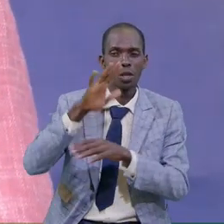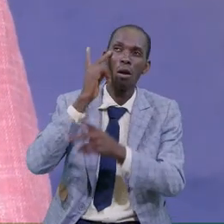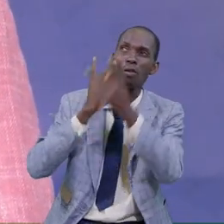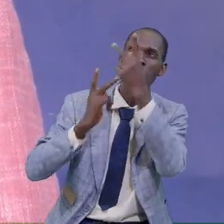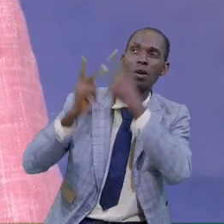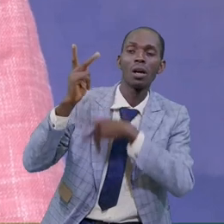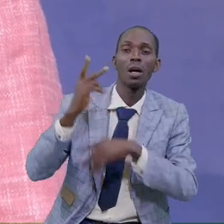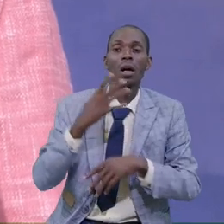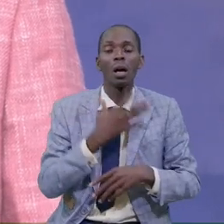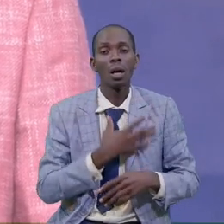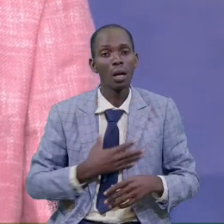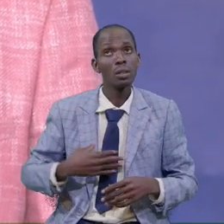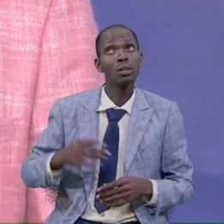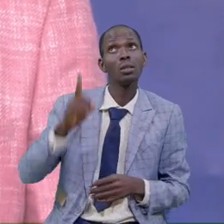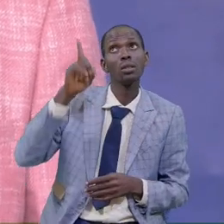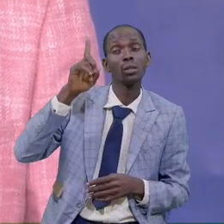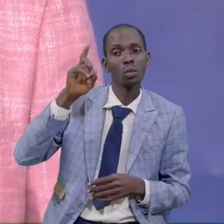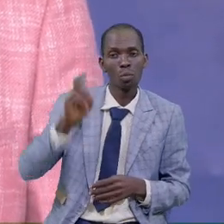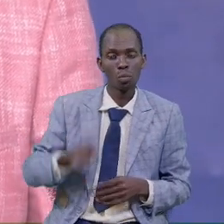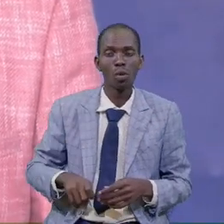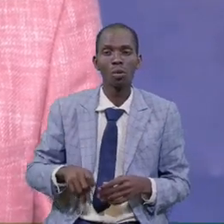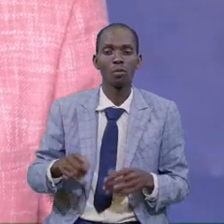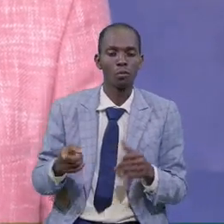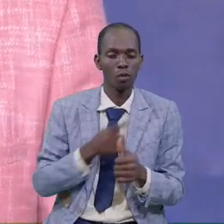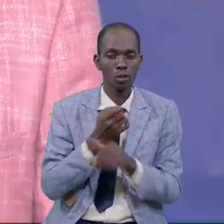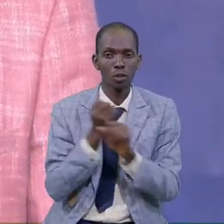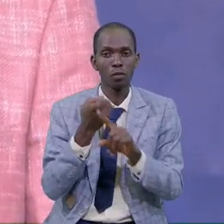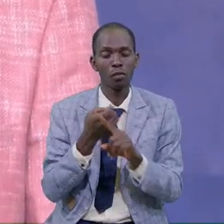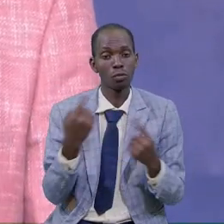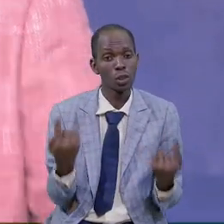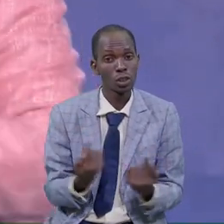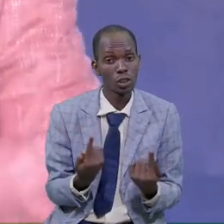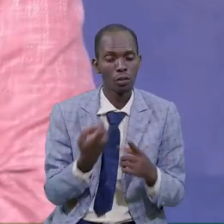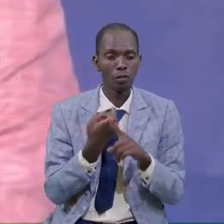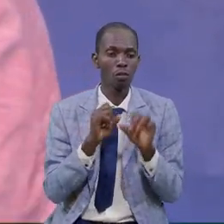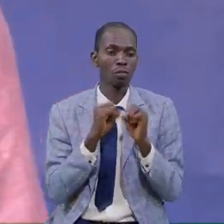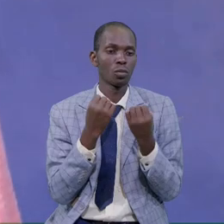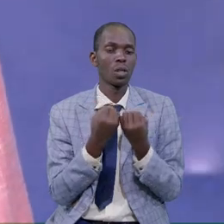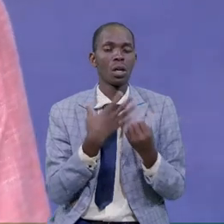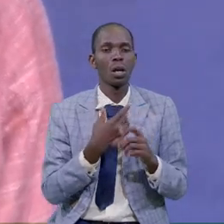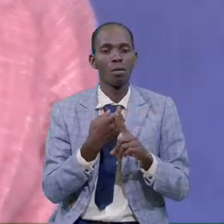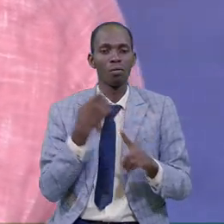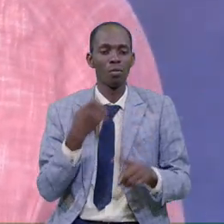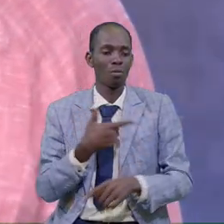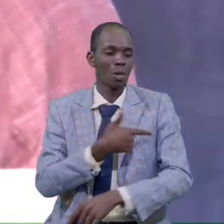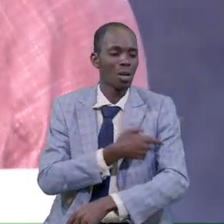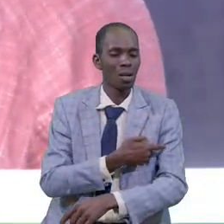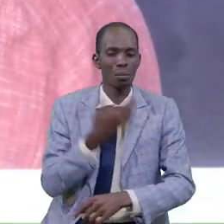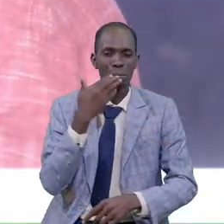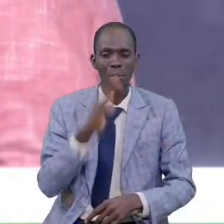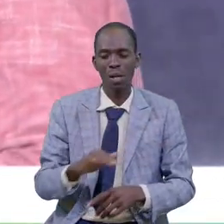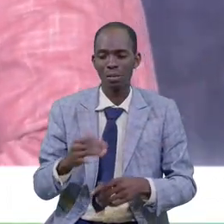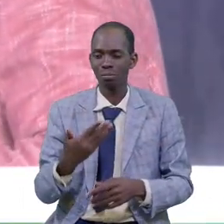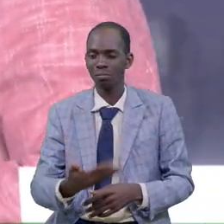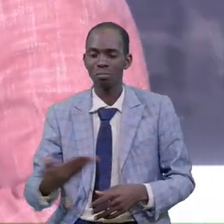sauver du péché, de la société et de la substance. Il y a des gens